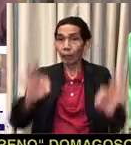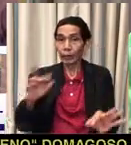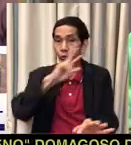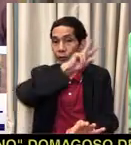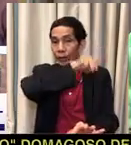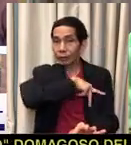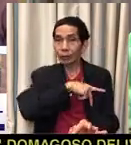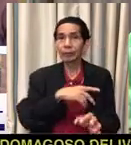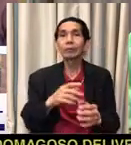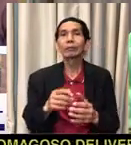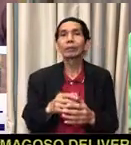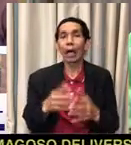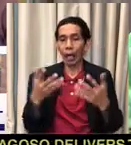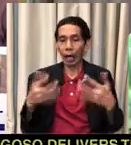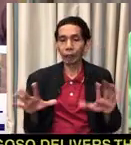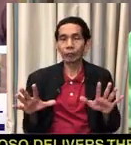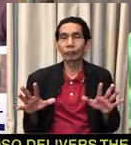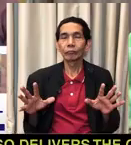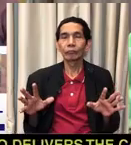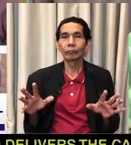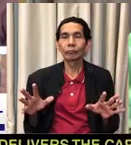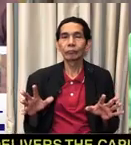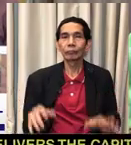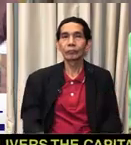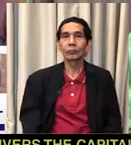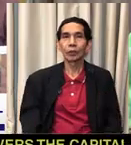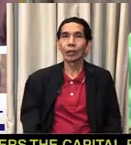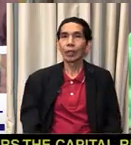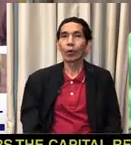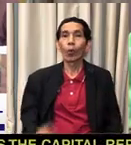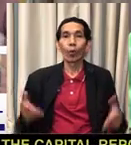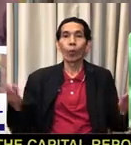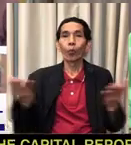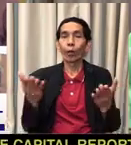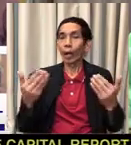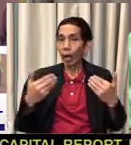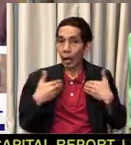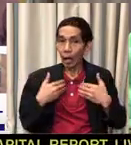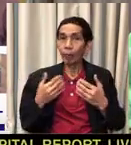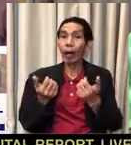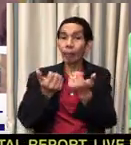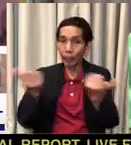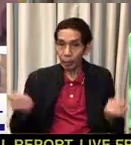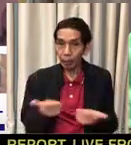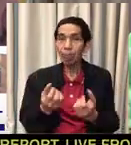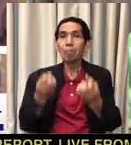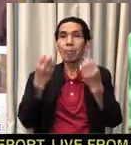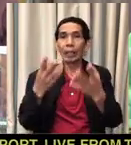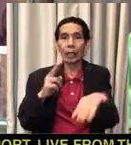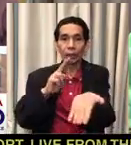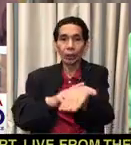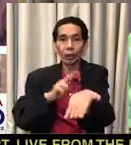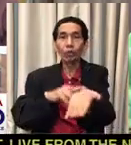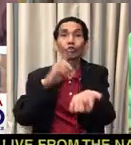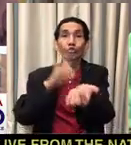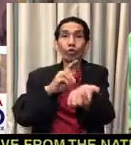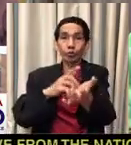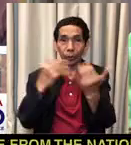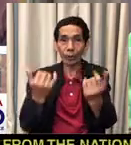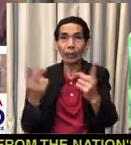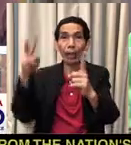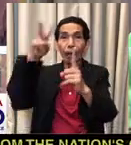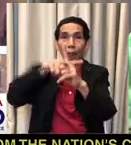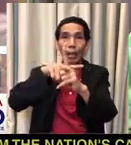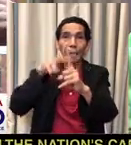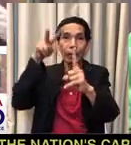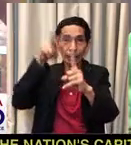sheet. Tapos, kung saan po naman merong available, marami po tayong nurses and doctors ngayon na